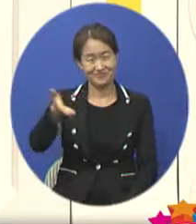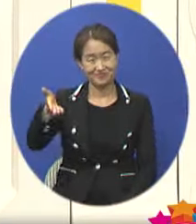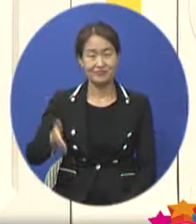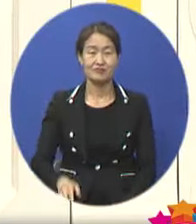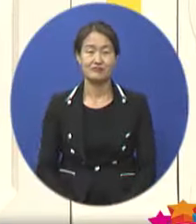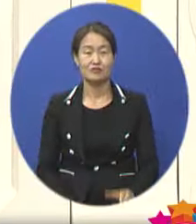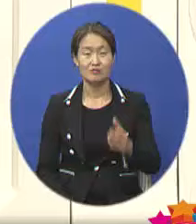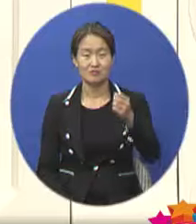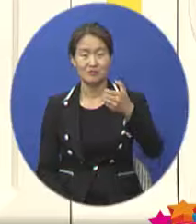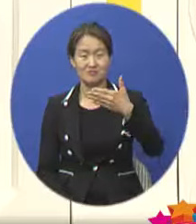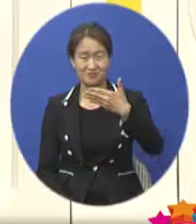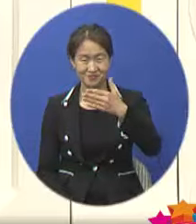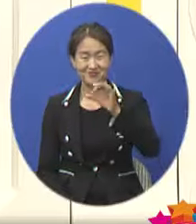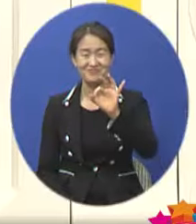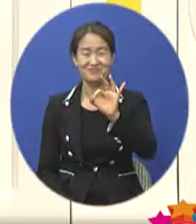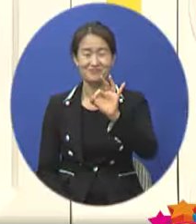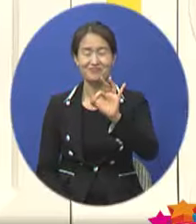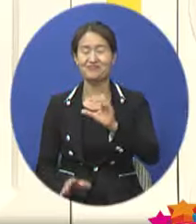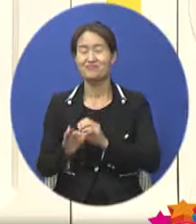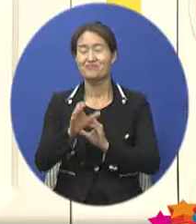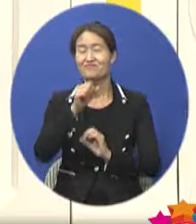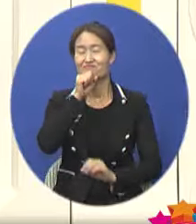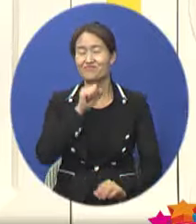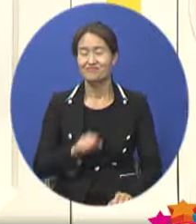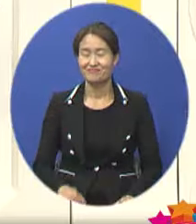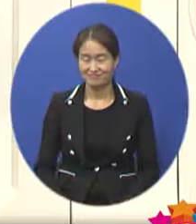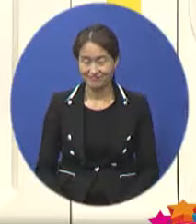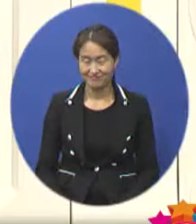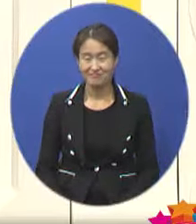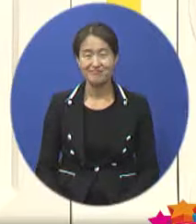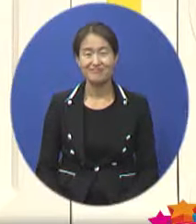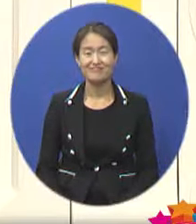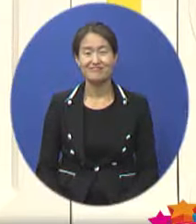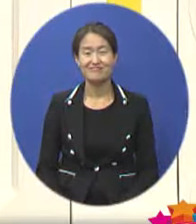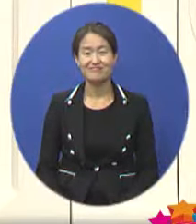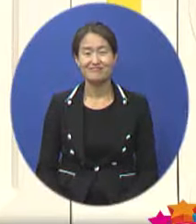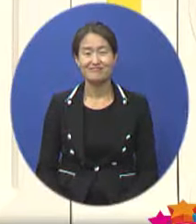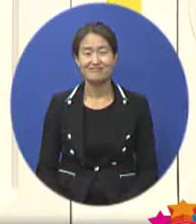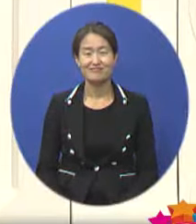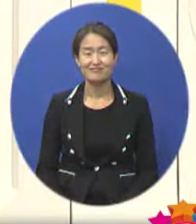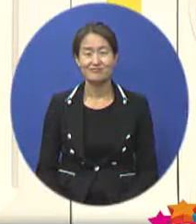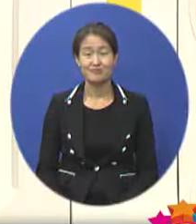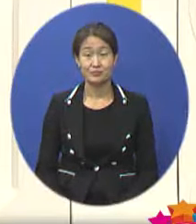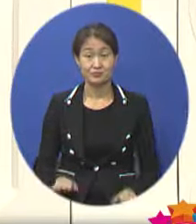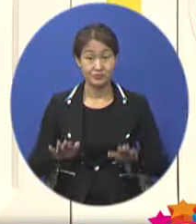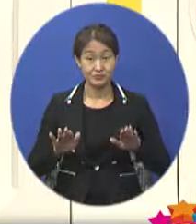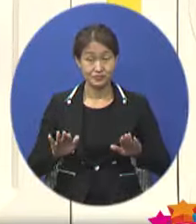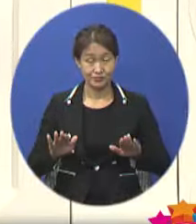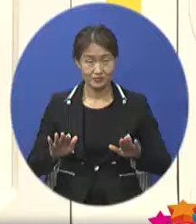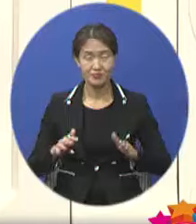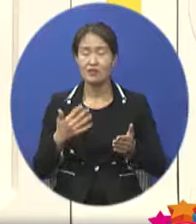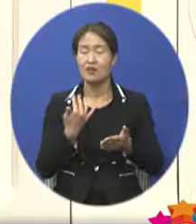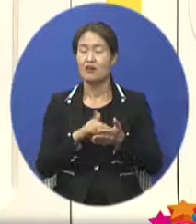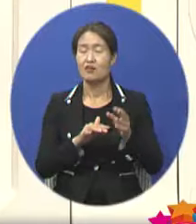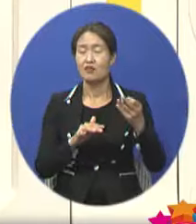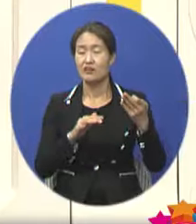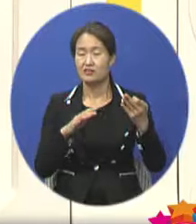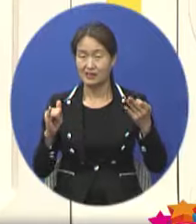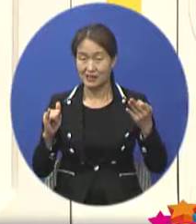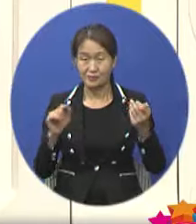주세요. 9점, 9점, 9점, 보너스 10점. 네, 보너스 10점입니다. 네. 네. 자, 이렇게 해서 14분을